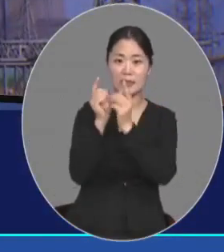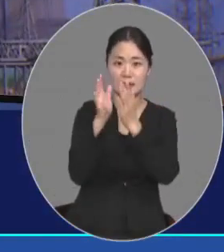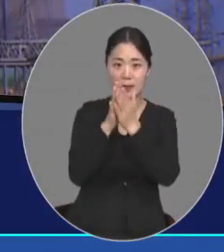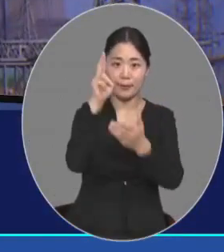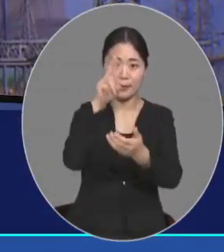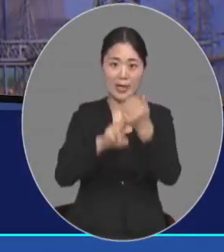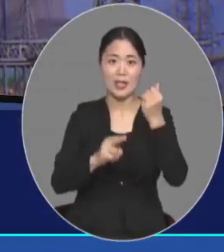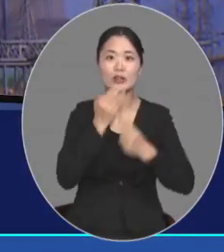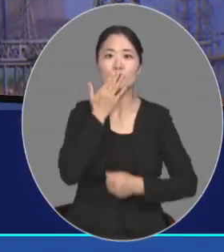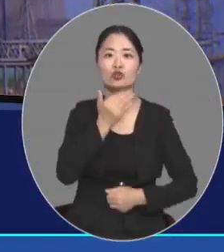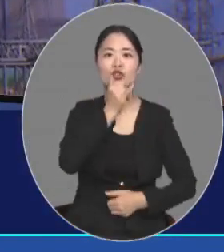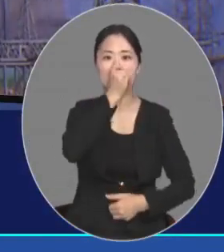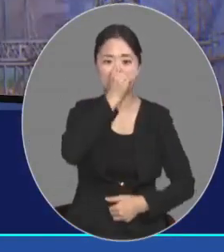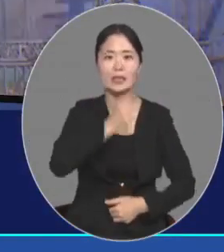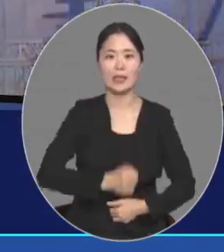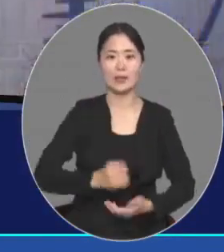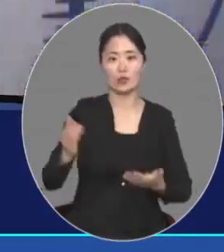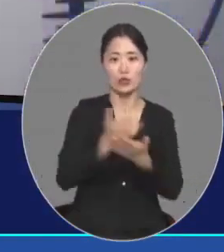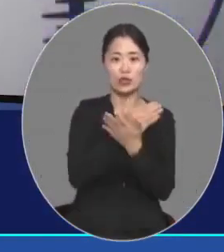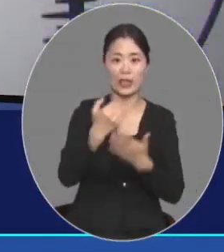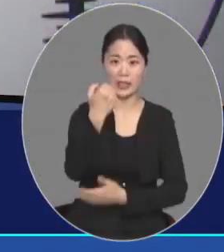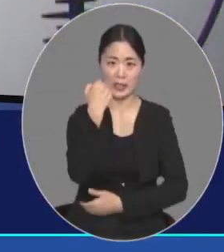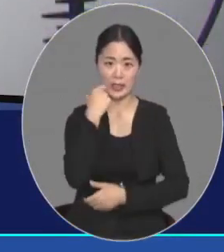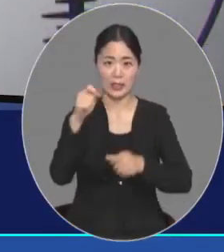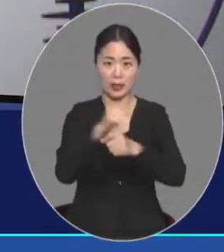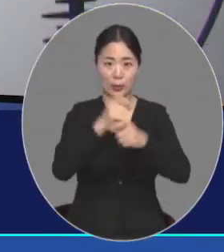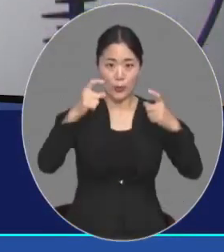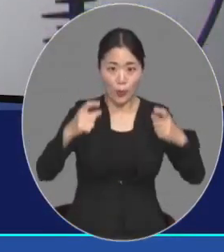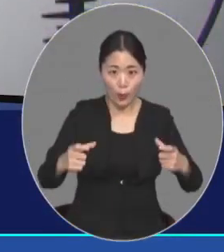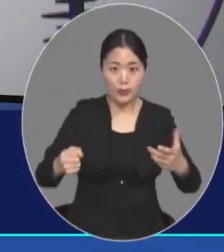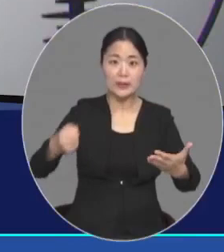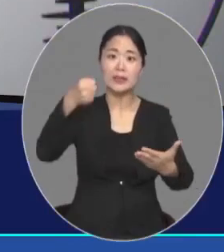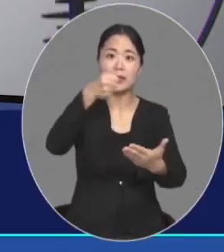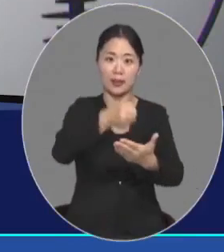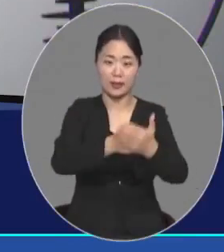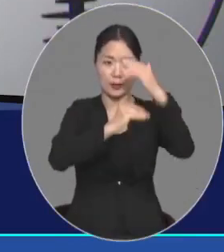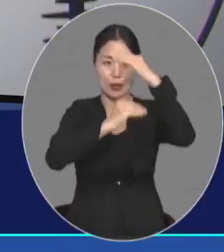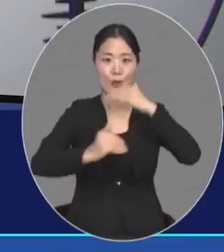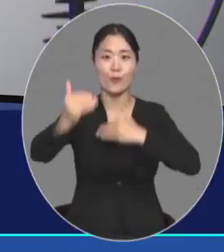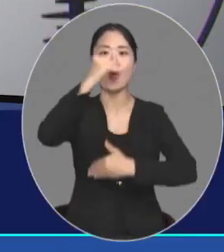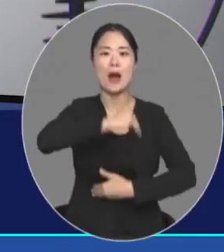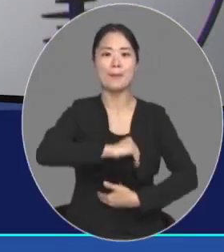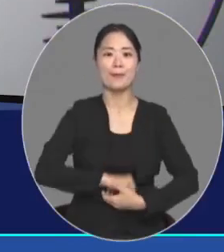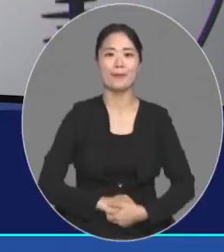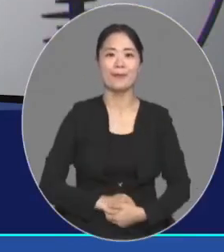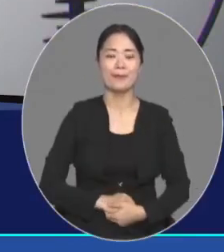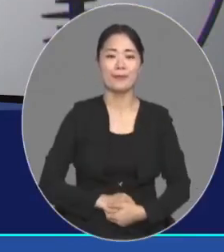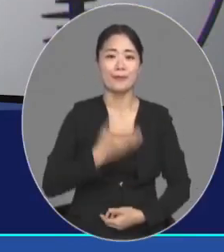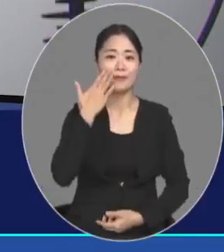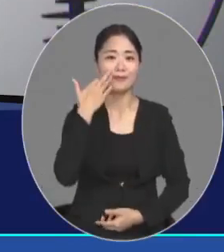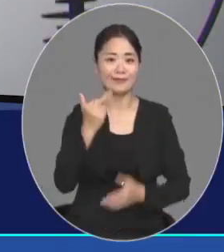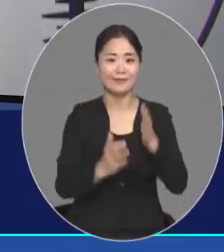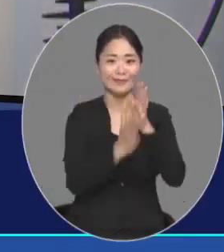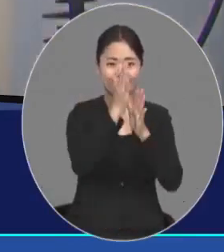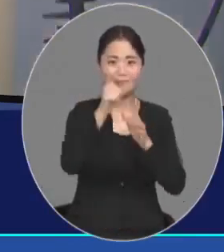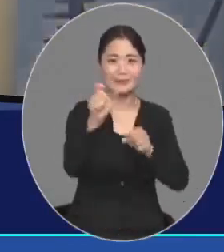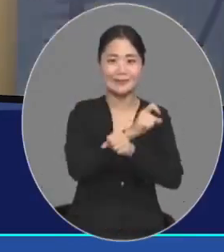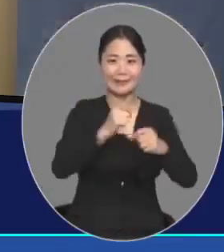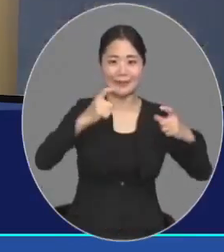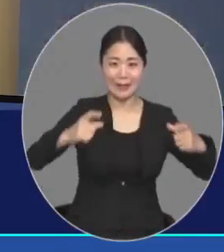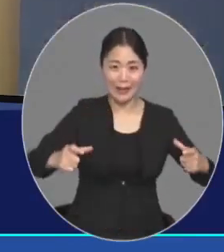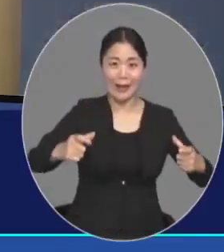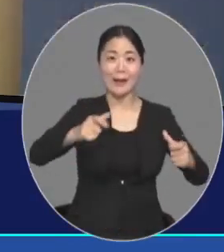전력을 판매할 수 있는 분산에너지 특화지역 지정도 담겨 있습니다. 울산시는